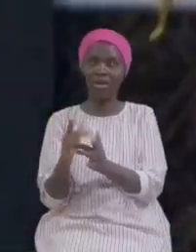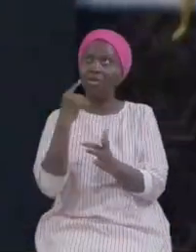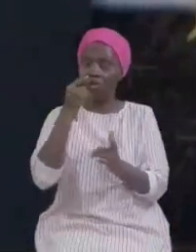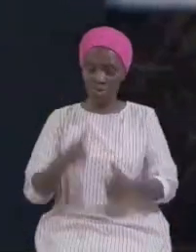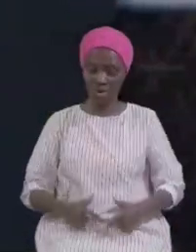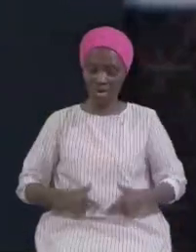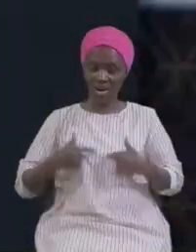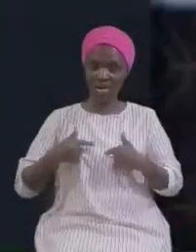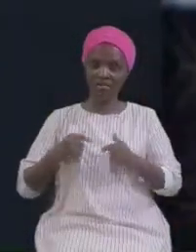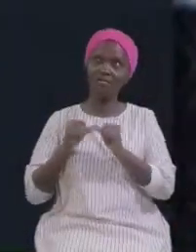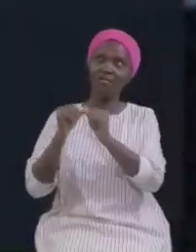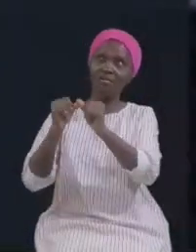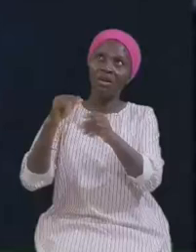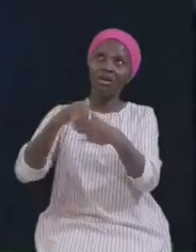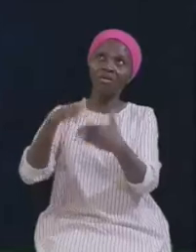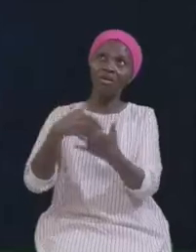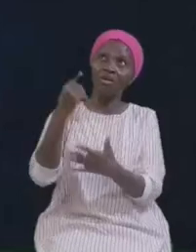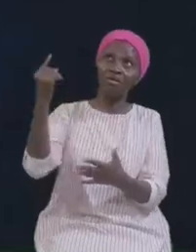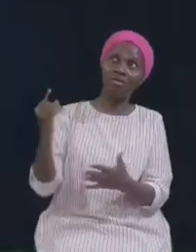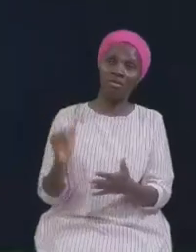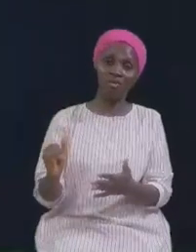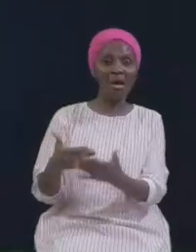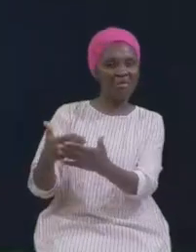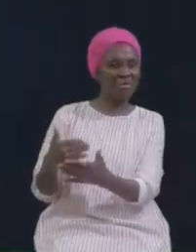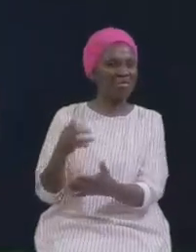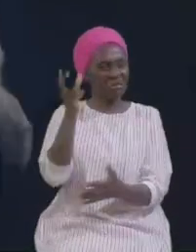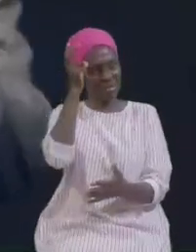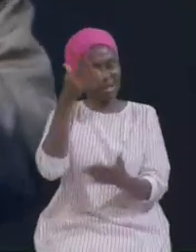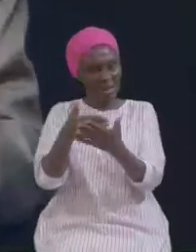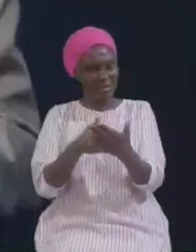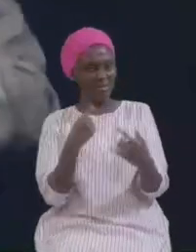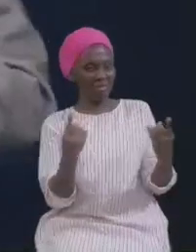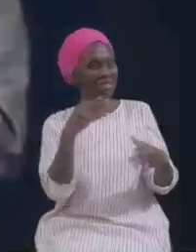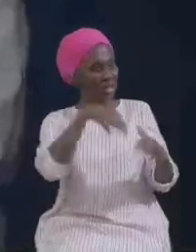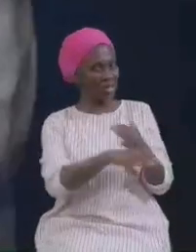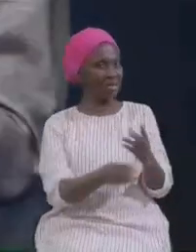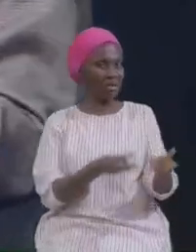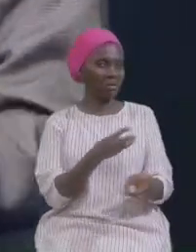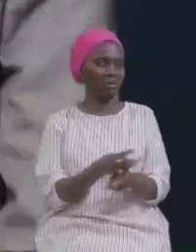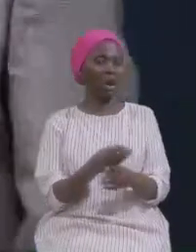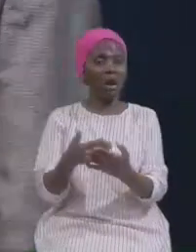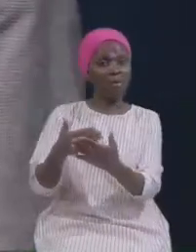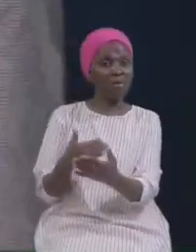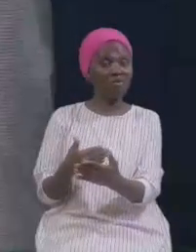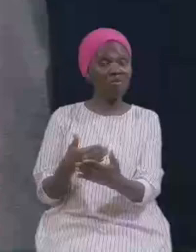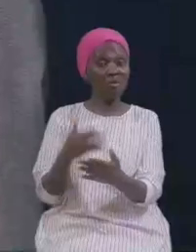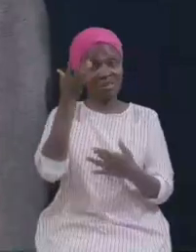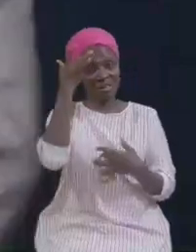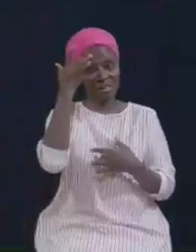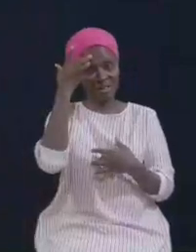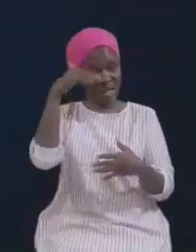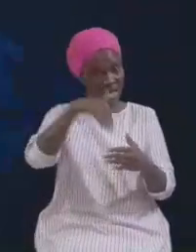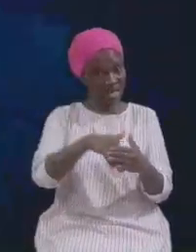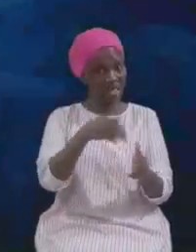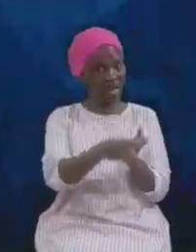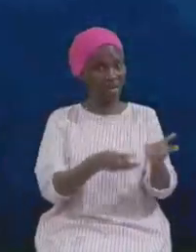Jésus vivait de toute éternité avant Satan, avant que le péché n'entre dans le monde, avant même que la maladie